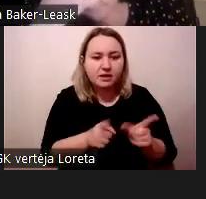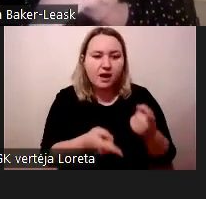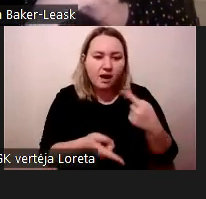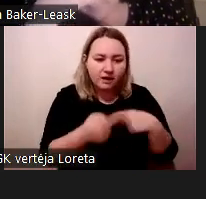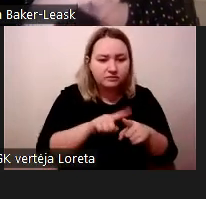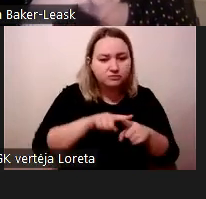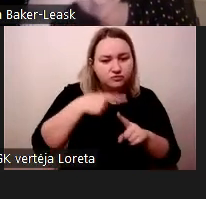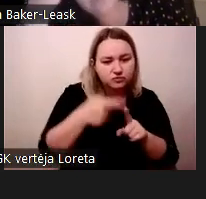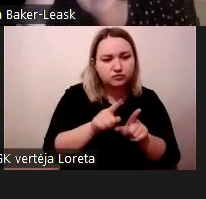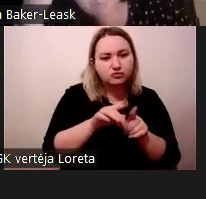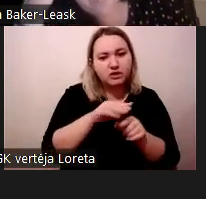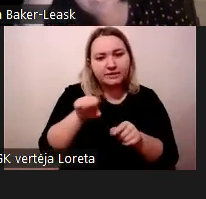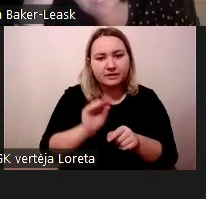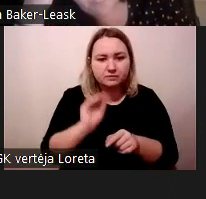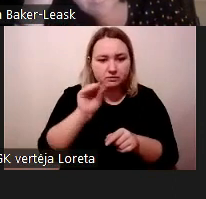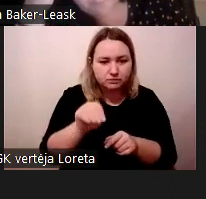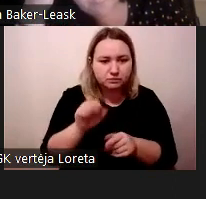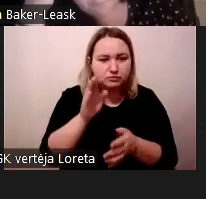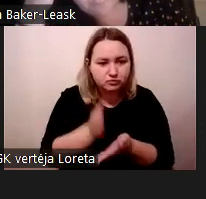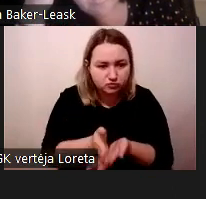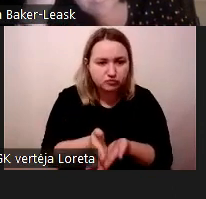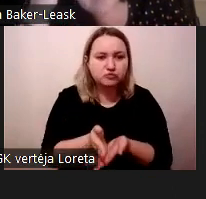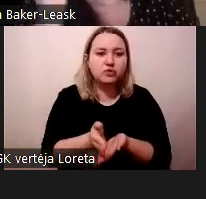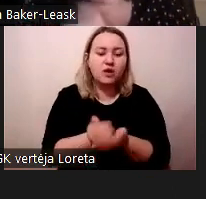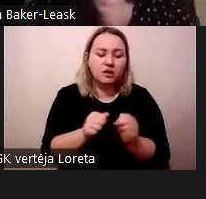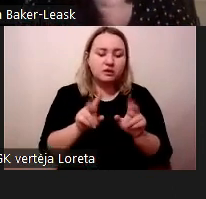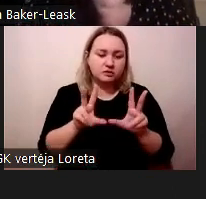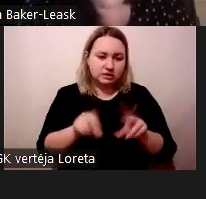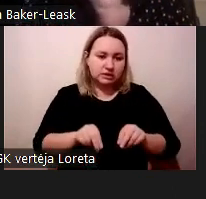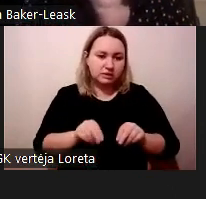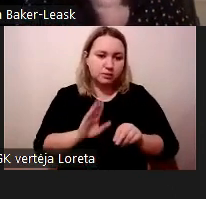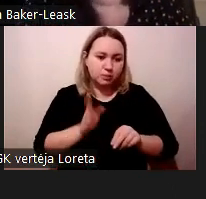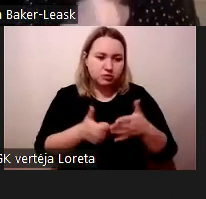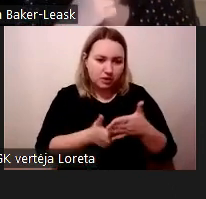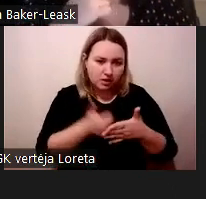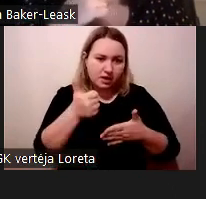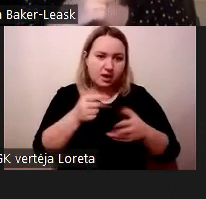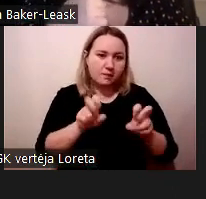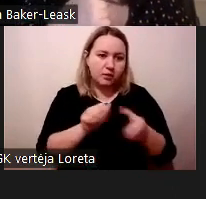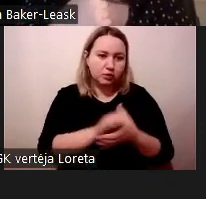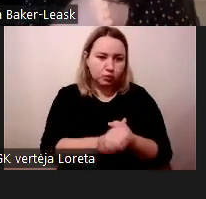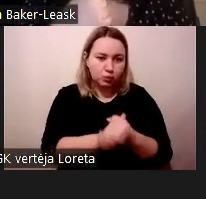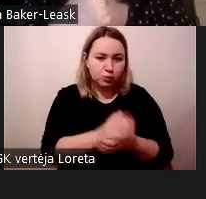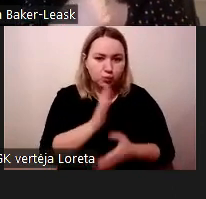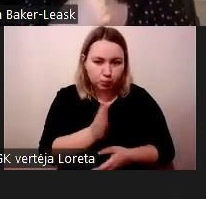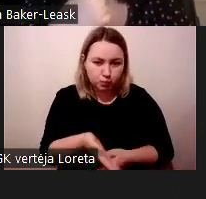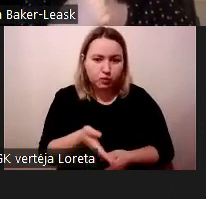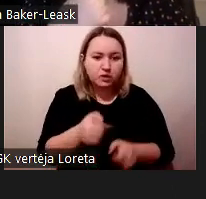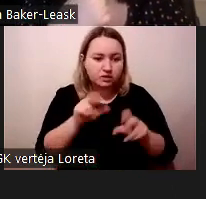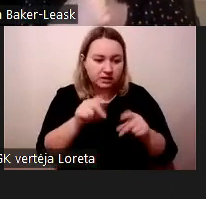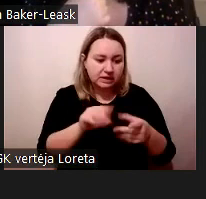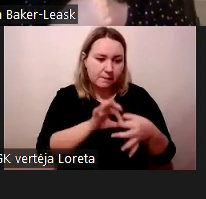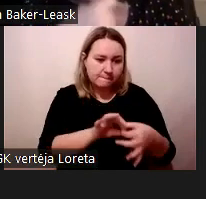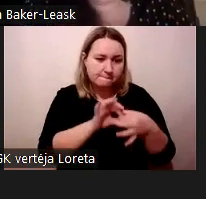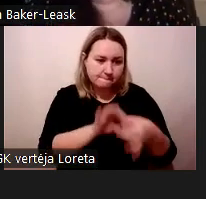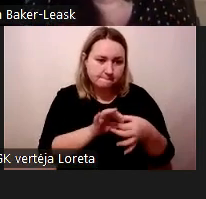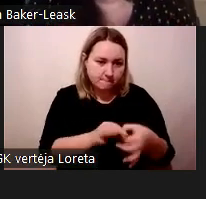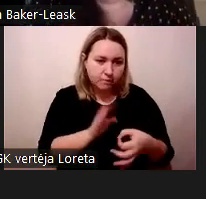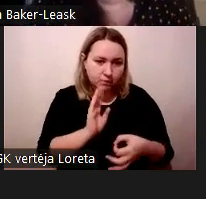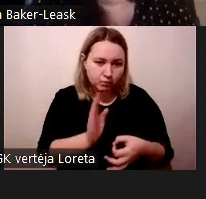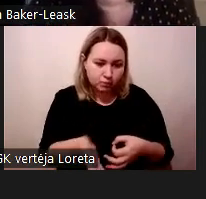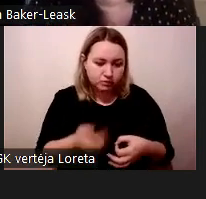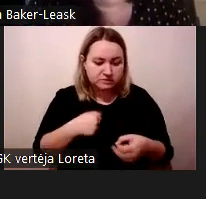o padėti į kažkokią lentynėlę, taip kad jos būtų kaip gerbiamos draugės ir tokiu būdu atsiranda ryšys tarp skaitovo ir